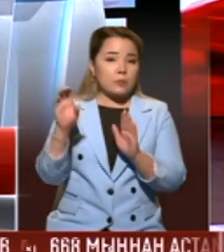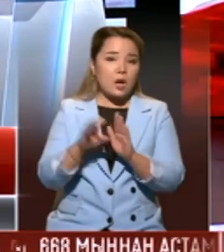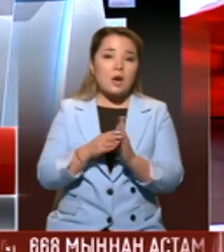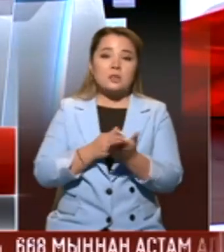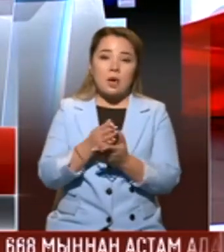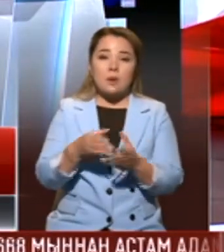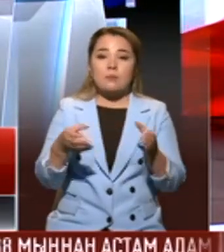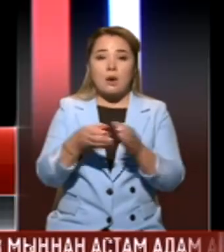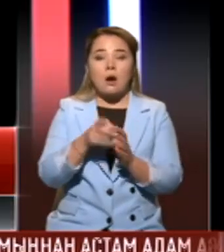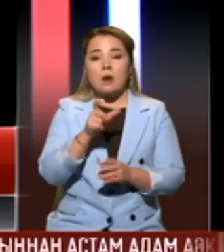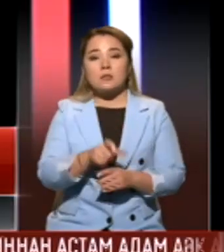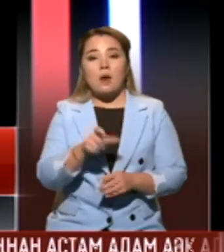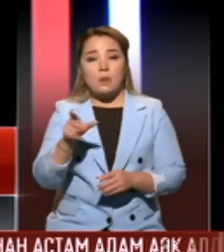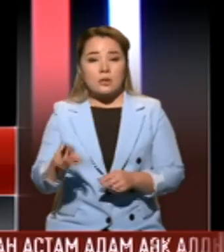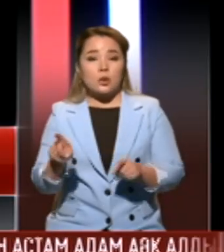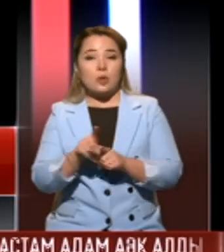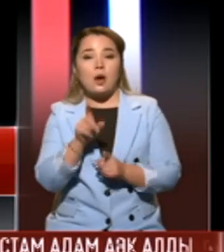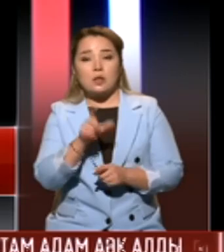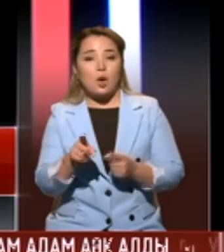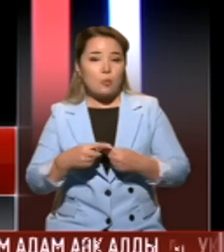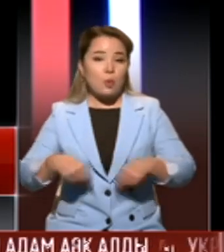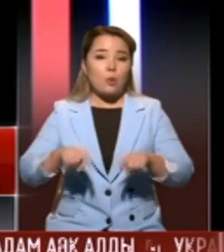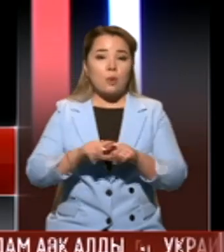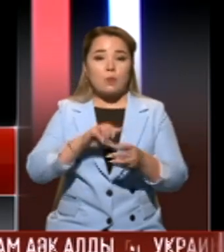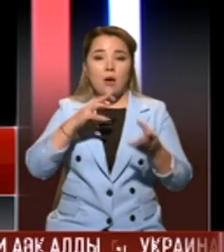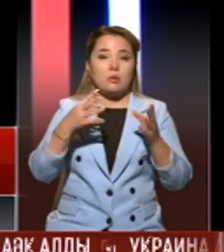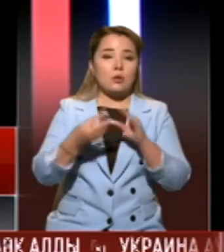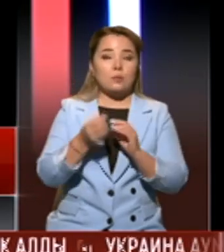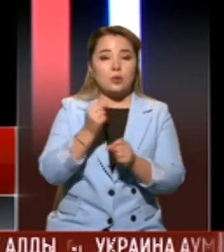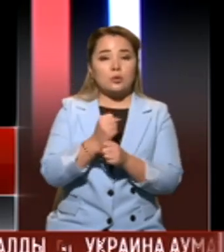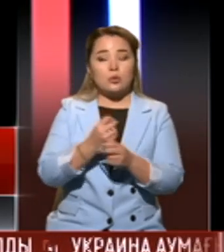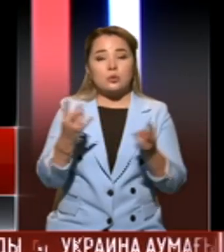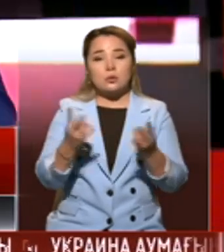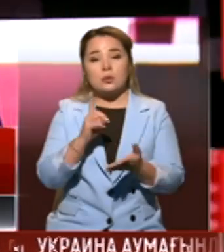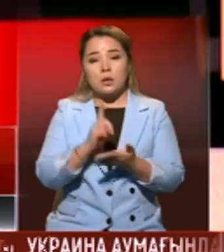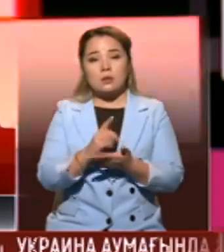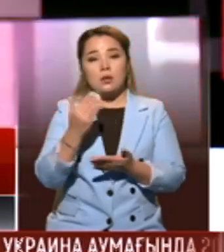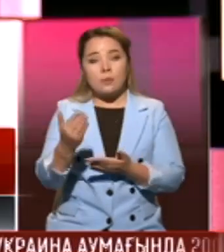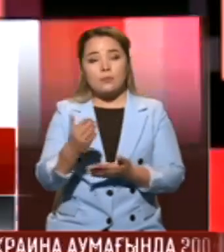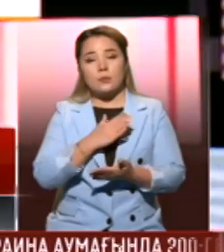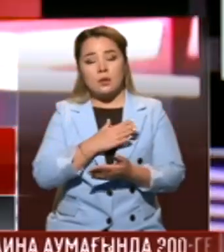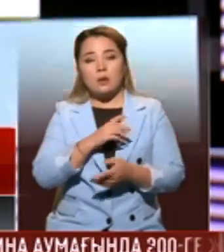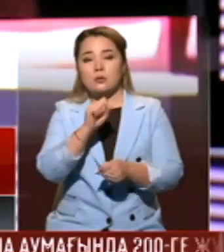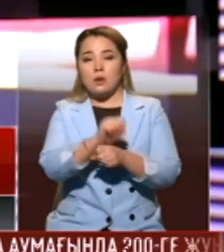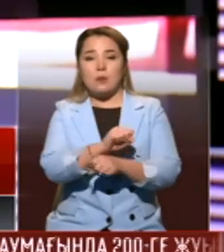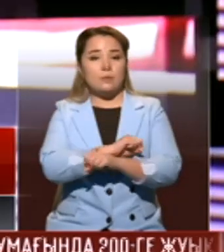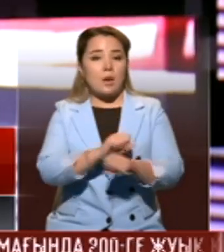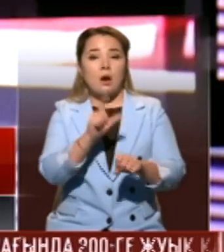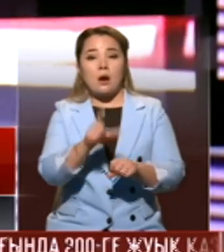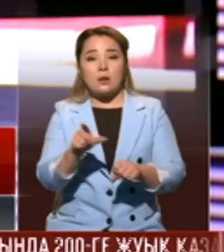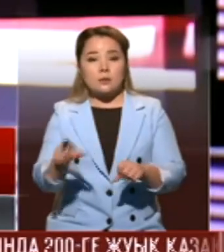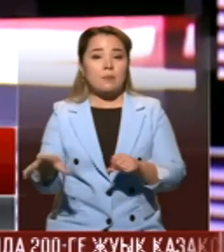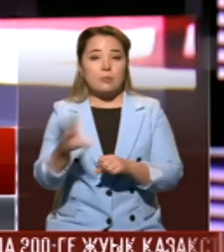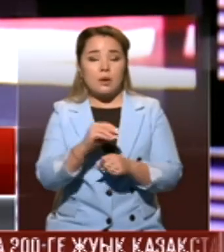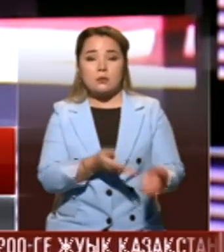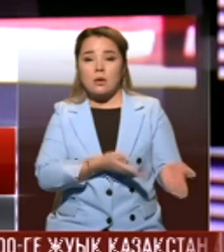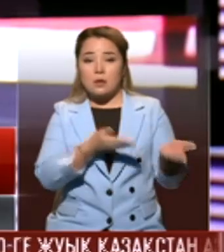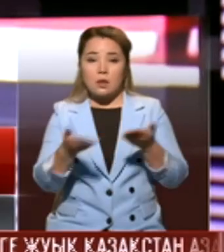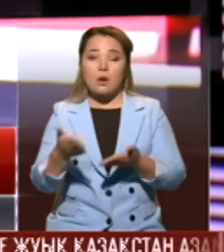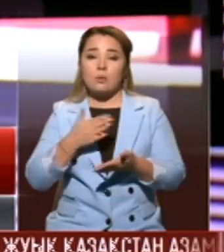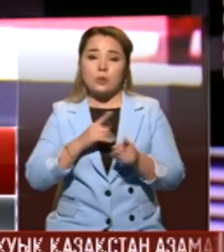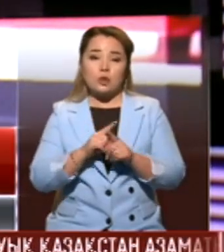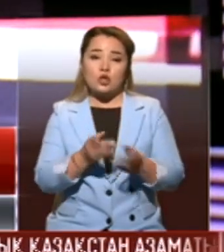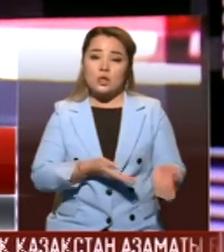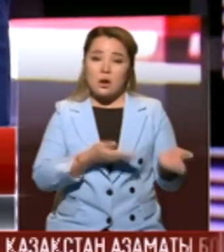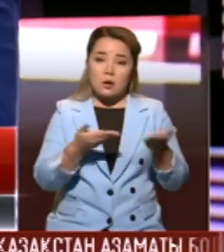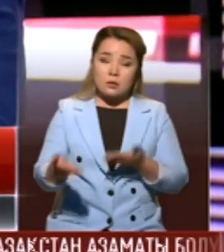мәдениетті азаматтар және азаматтық қоғамды қалыптастырамыз. Ерғанат мырза, біз белден кеспеуіміз керек. Мен осындай азаматтарға айтып отырмын, келіңдер. Мен де шақырып